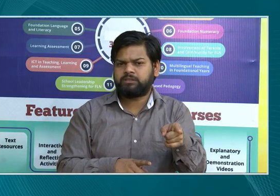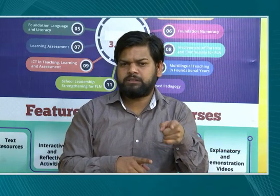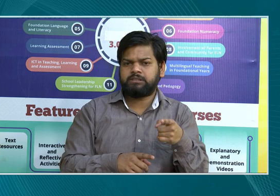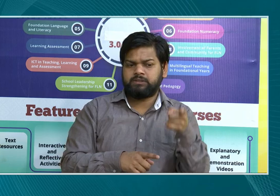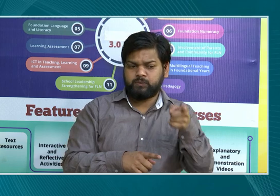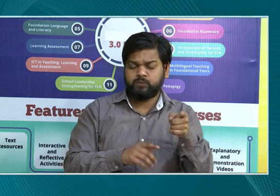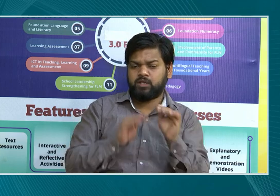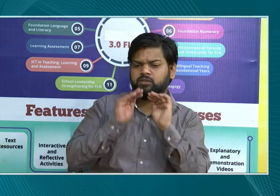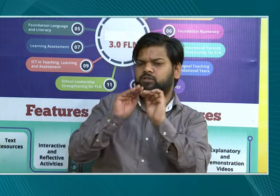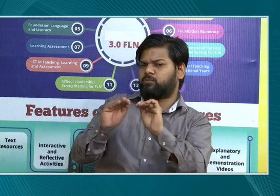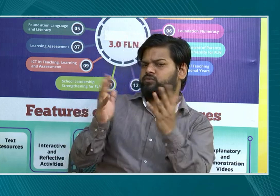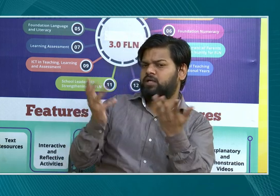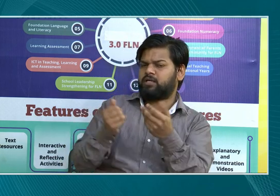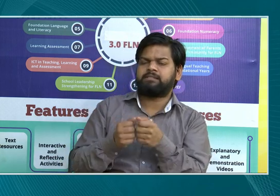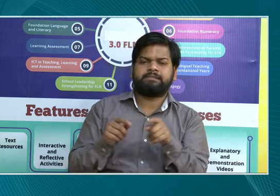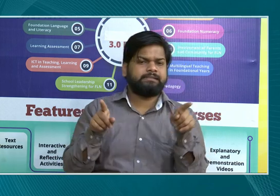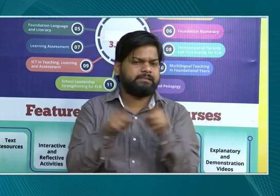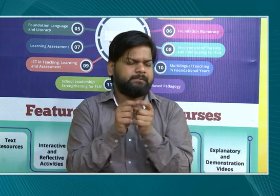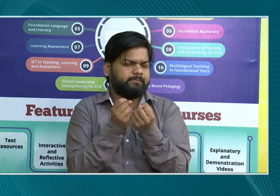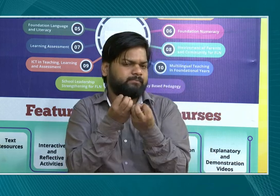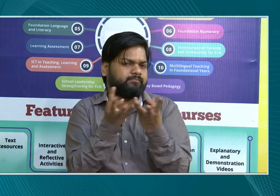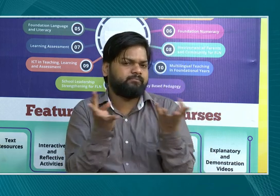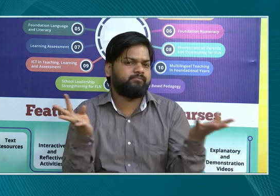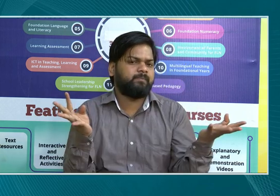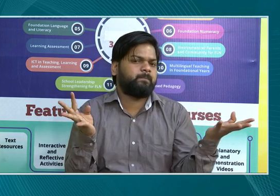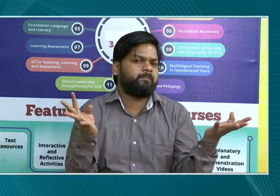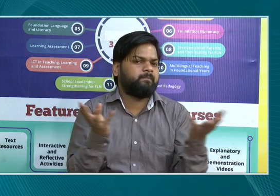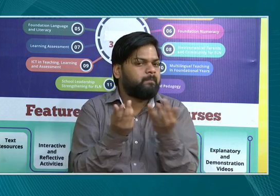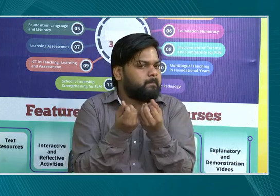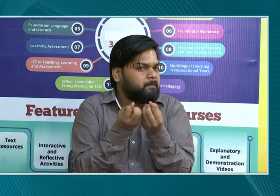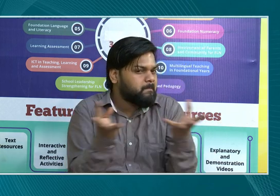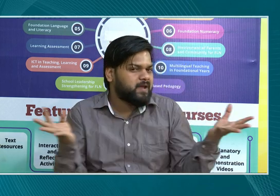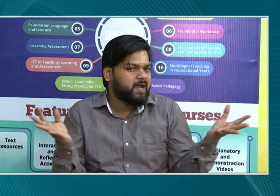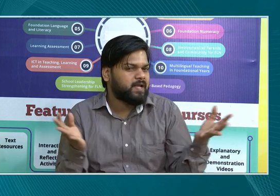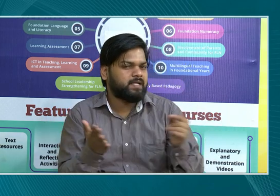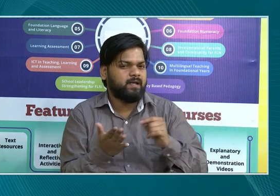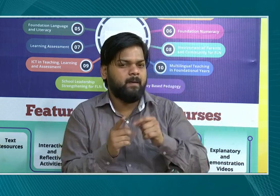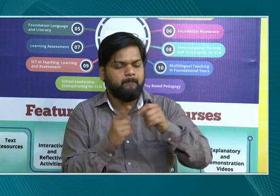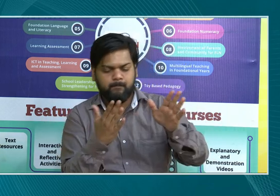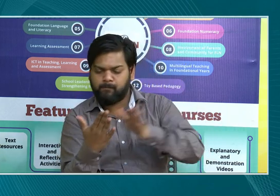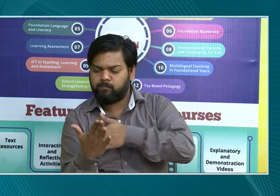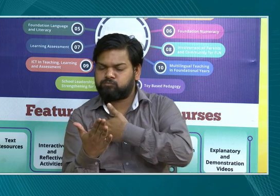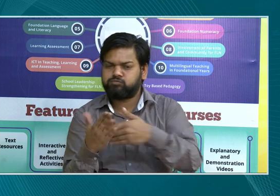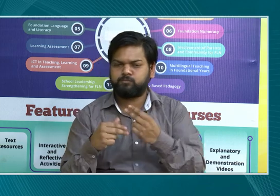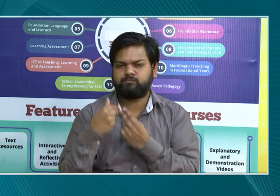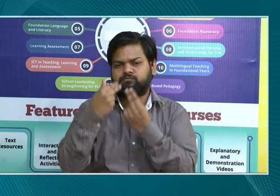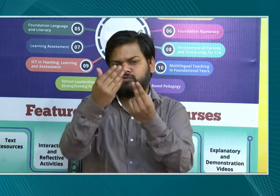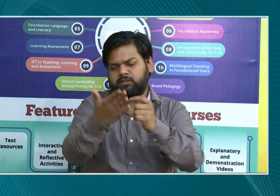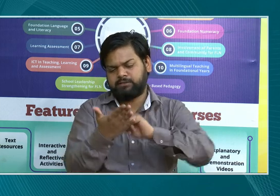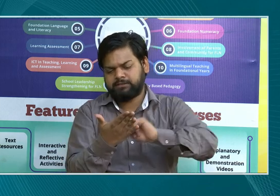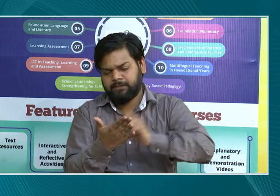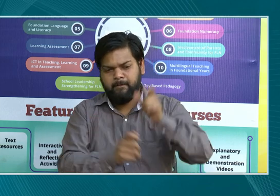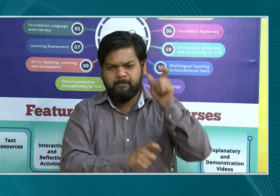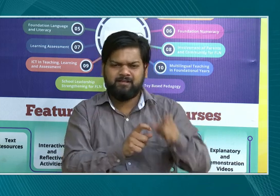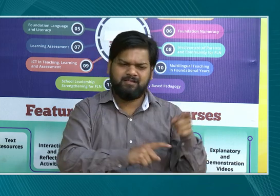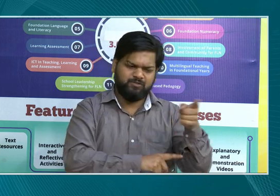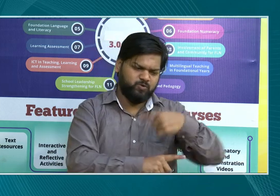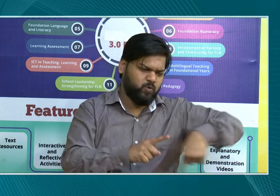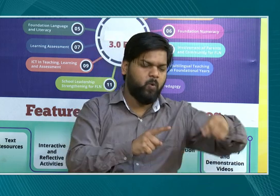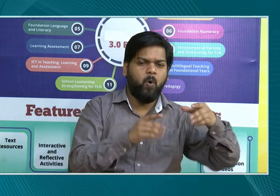से जो है योगदान दे रहे थे और स्वतंत्रता सेनानियों से आजादी से लड़े हुई कविताएं कहानी ये प्रस्तुत कर रहे